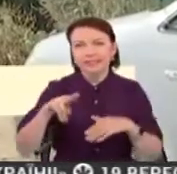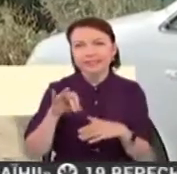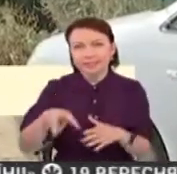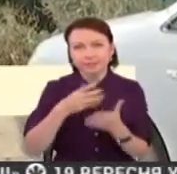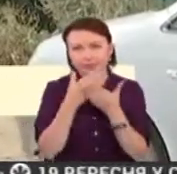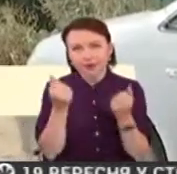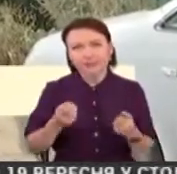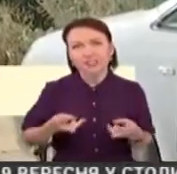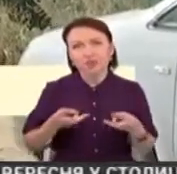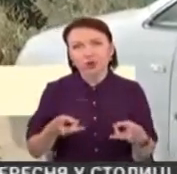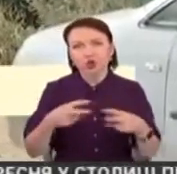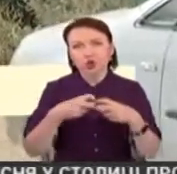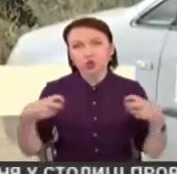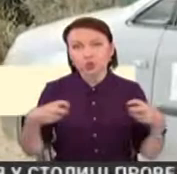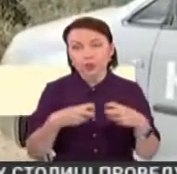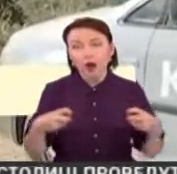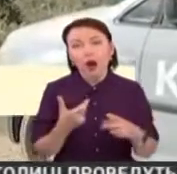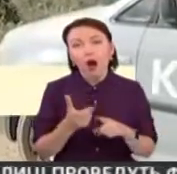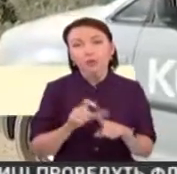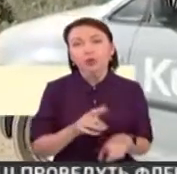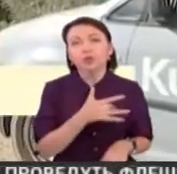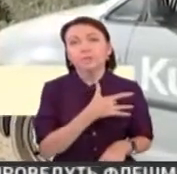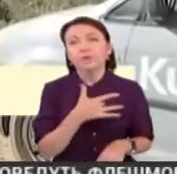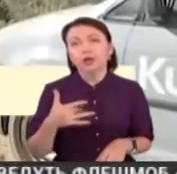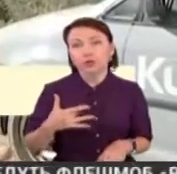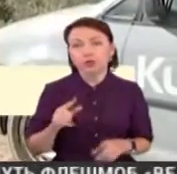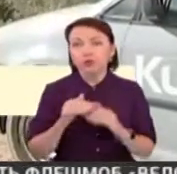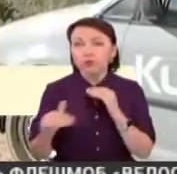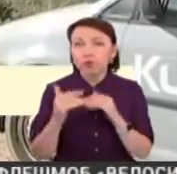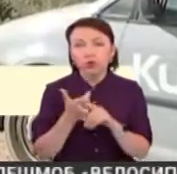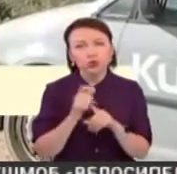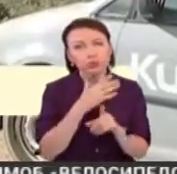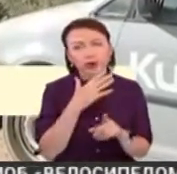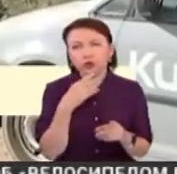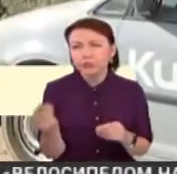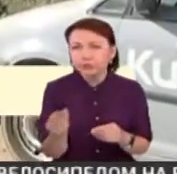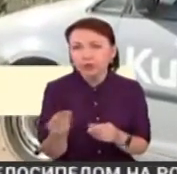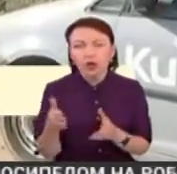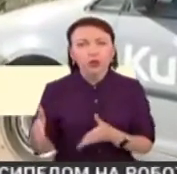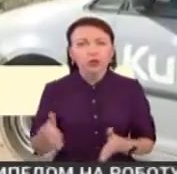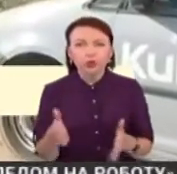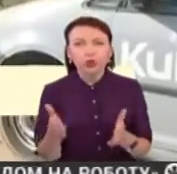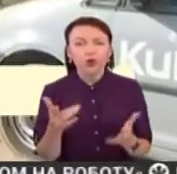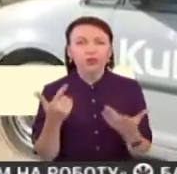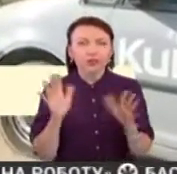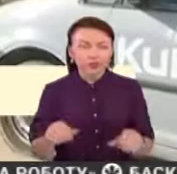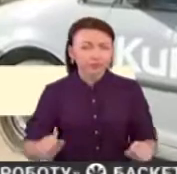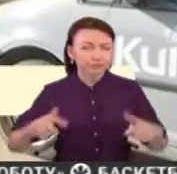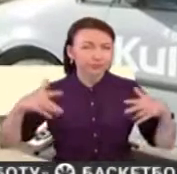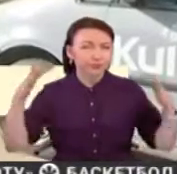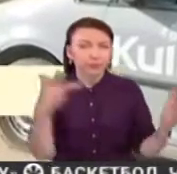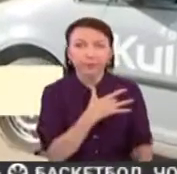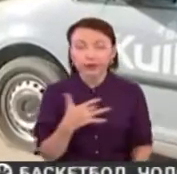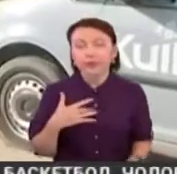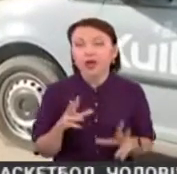спалених шин, від спаленої гуми, а більше пилову, адже в полі дуже багато піску, дорога, якою ми їхали, також встелена пилом.